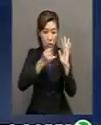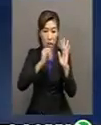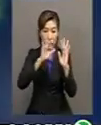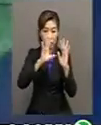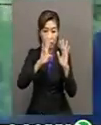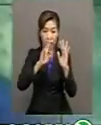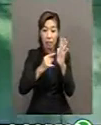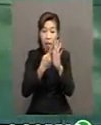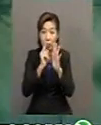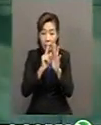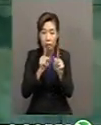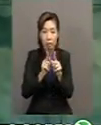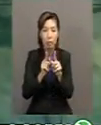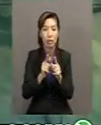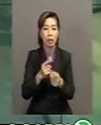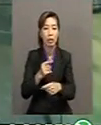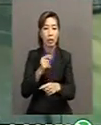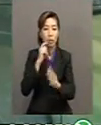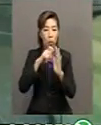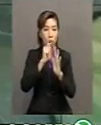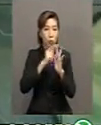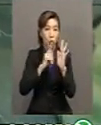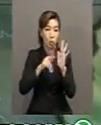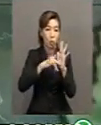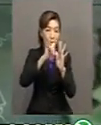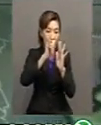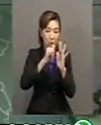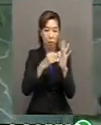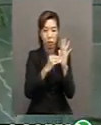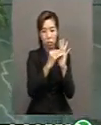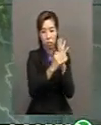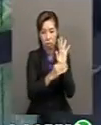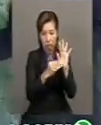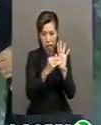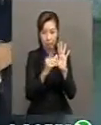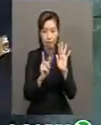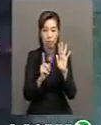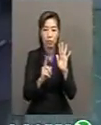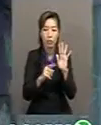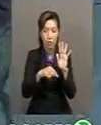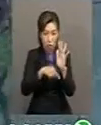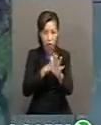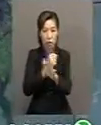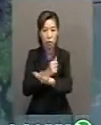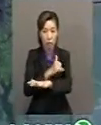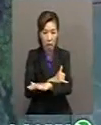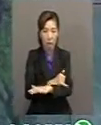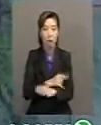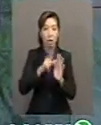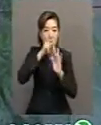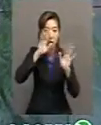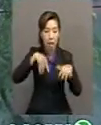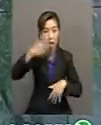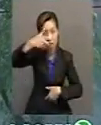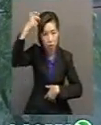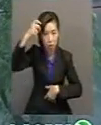ทบนั้นนะครับเริ่มต้นตั้งแต่บริเวณของพื้นที่จังหวัดอุทัยธานีนะครับไล่ลงมาเลยนะครับถึงพื้นที่บริเวณของจังหวัดอยุธยาไม่ว่าจะเป็นชัยนาทสิ